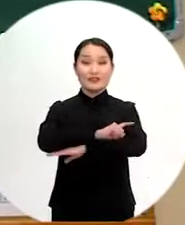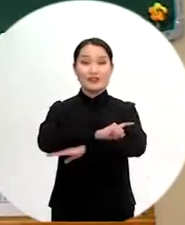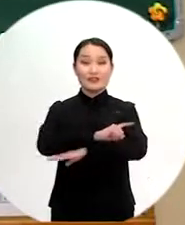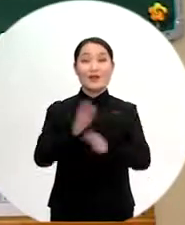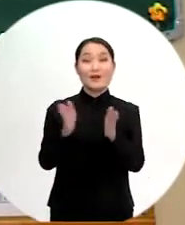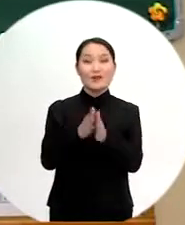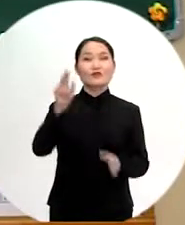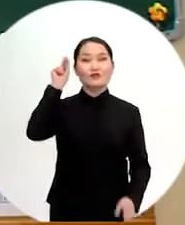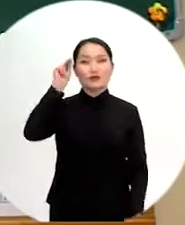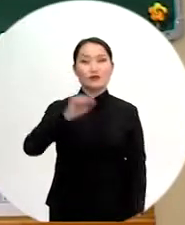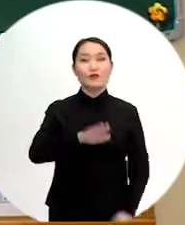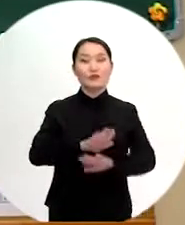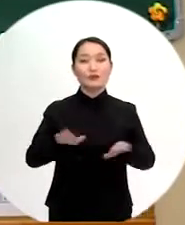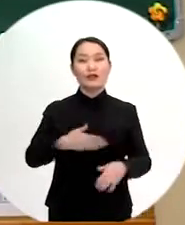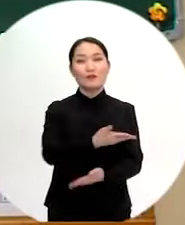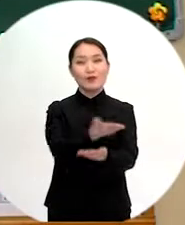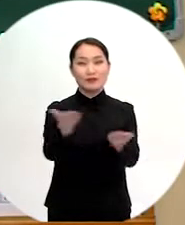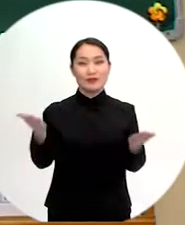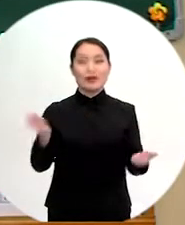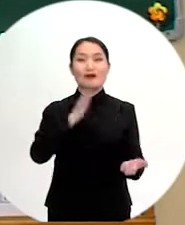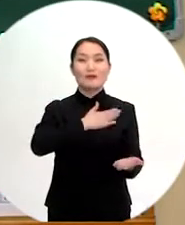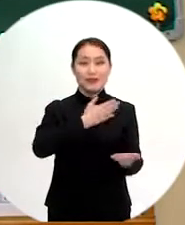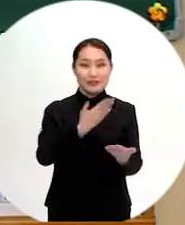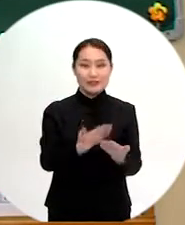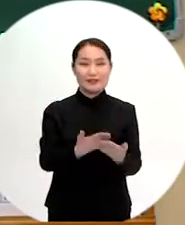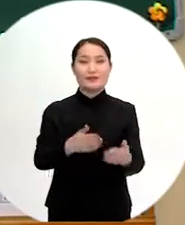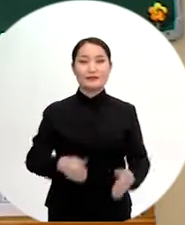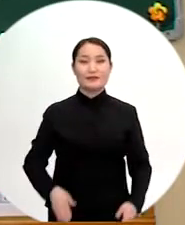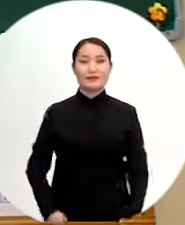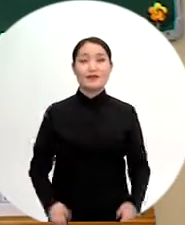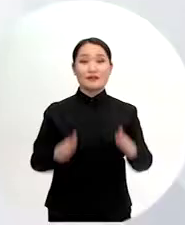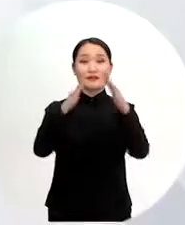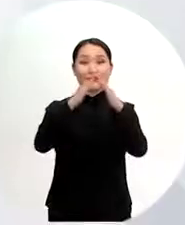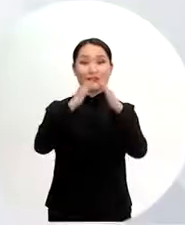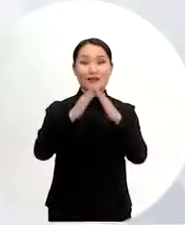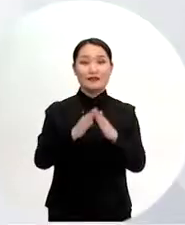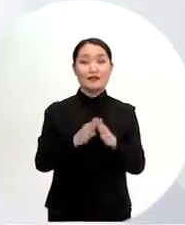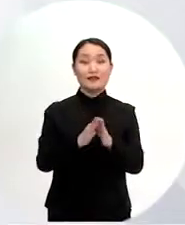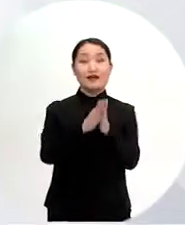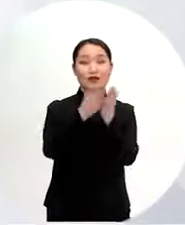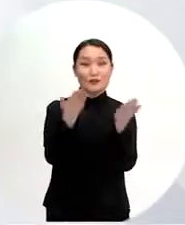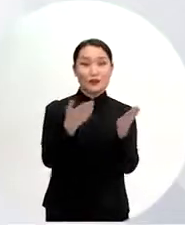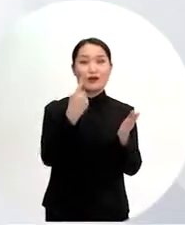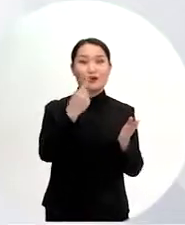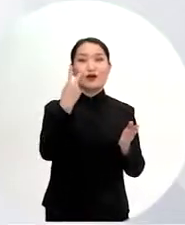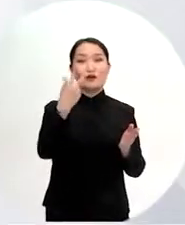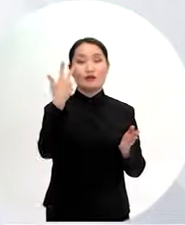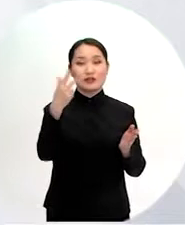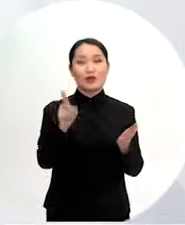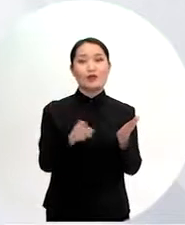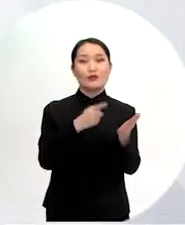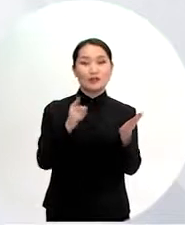Өнөөдрийн хичээлд хамтран суралцсан хүүхдүүд та нартаа маш их баярлалаа. Гэртээ сурах